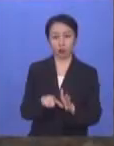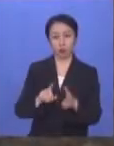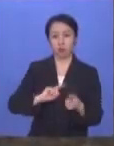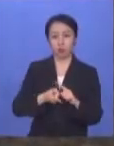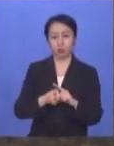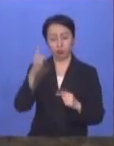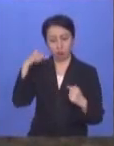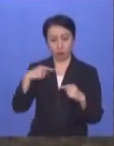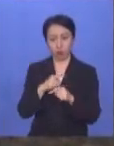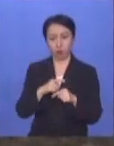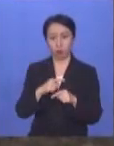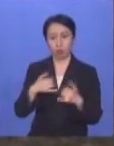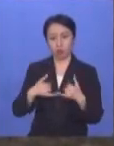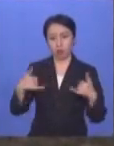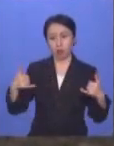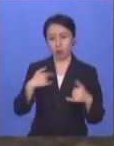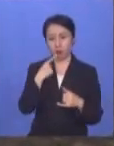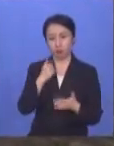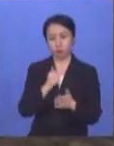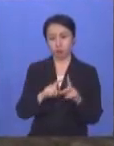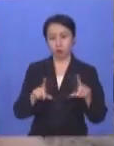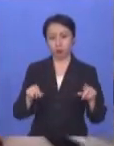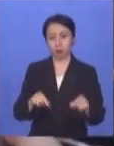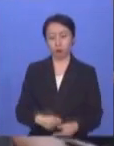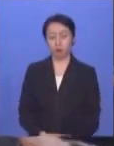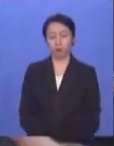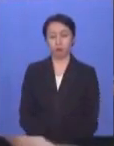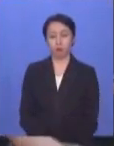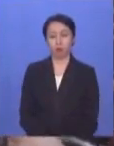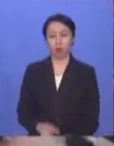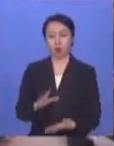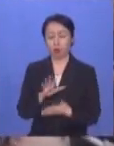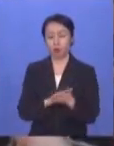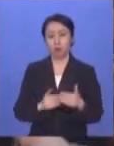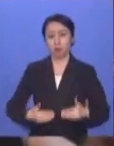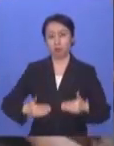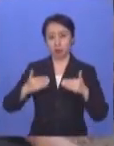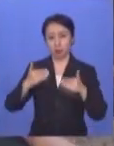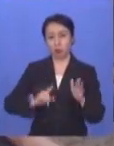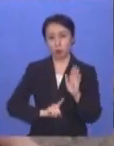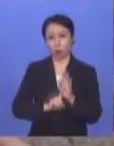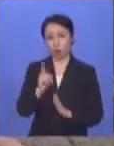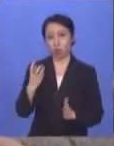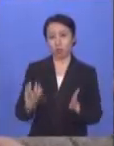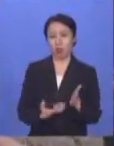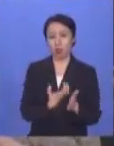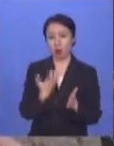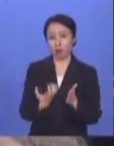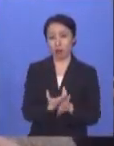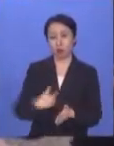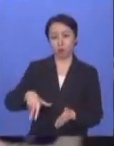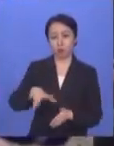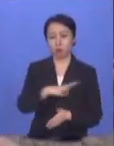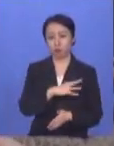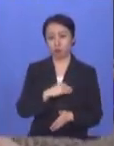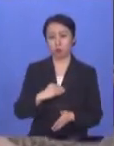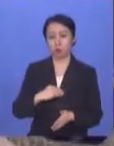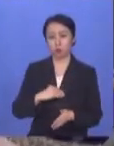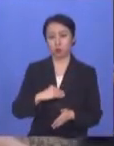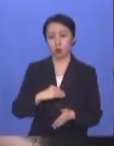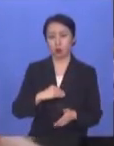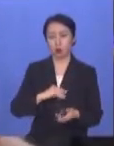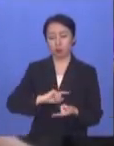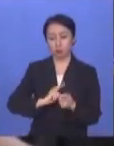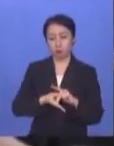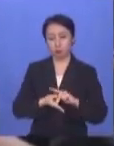замену инженерных коммуникаций, сообщили в ведомстве. Подпорную стену с той стороны он начал копать, там все выкопал, он воду всю